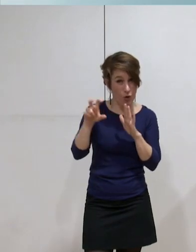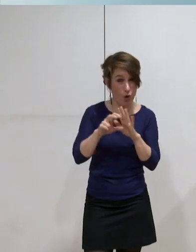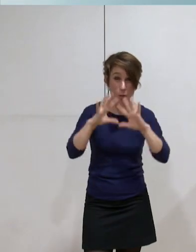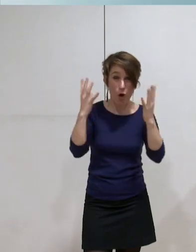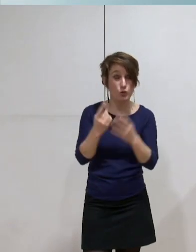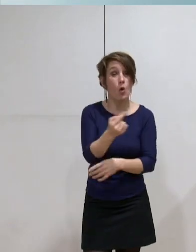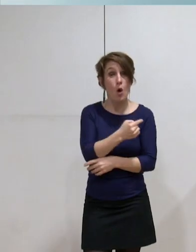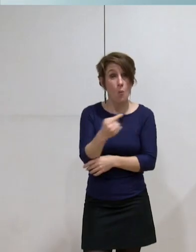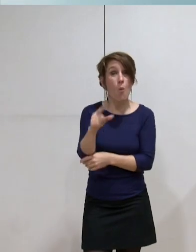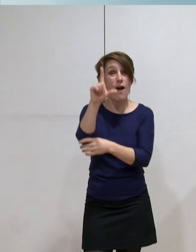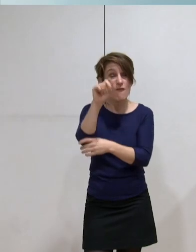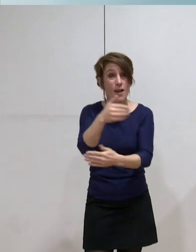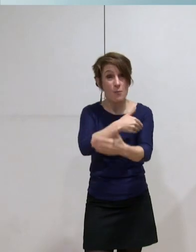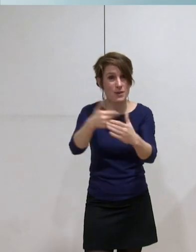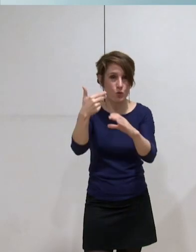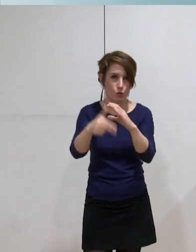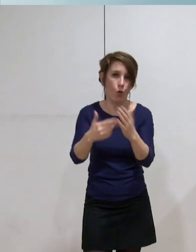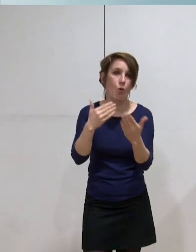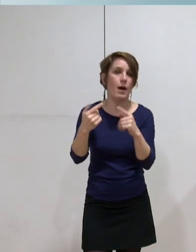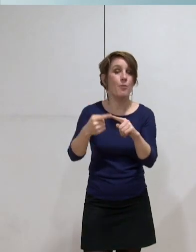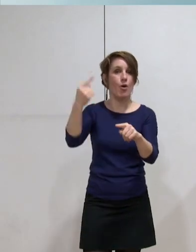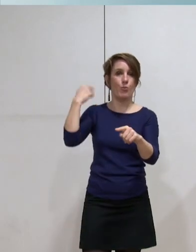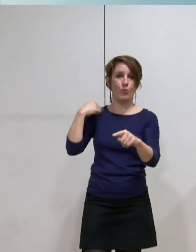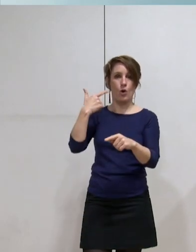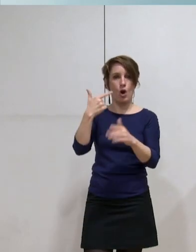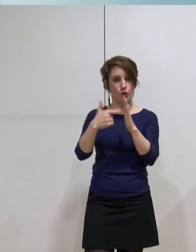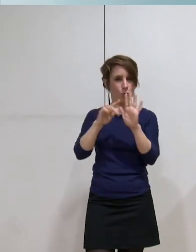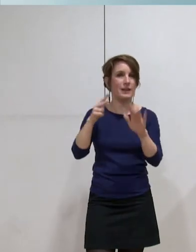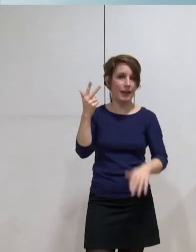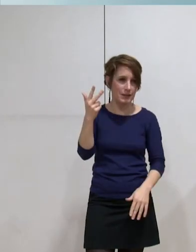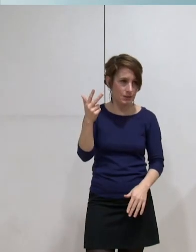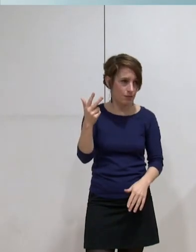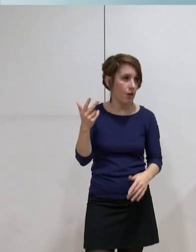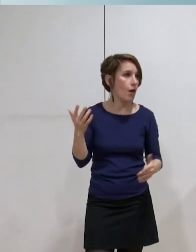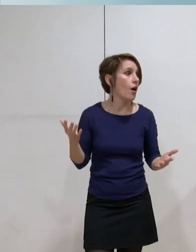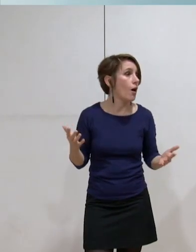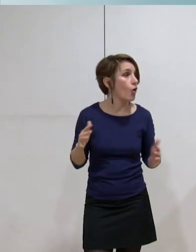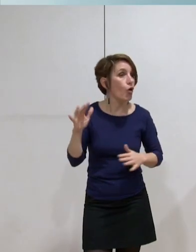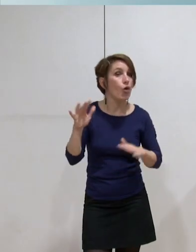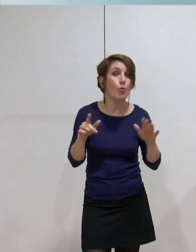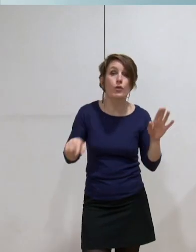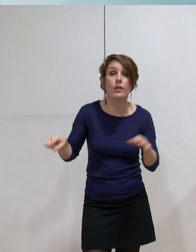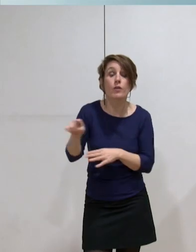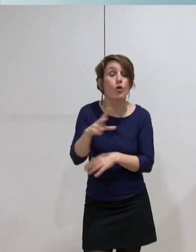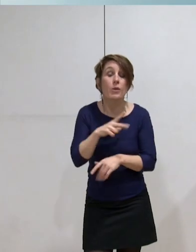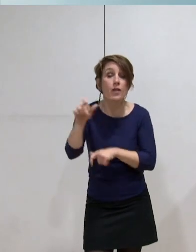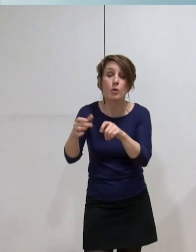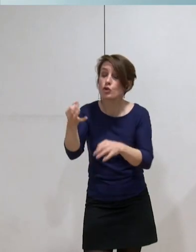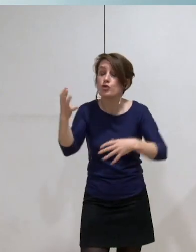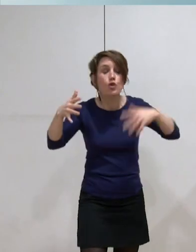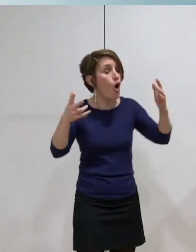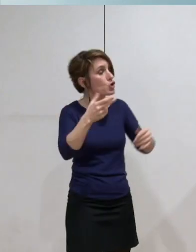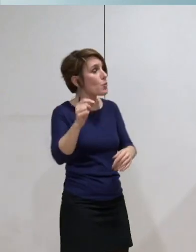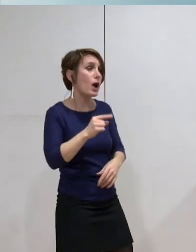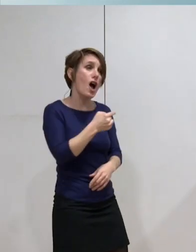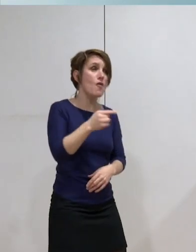budget 2013 al libre à certain de dire que cette perte de 20 million d'euros n'est pas un problème il est